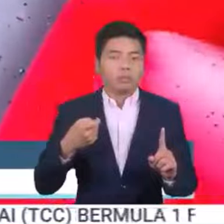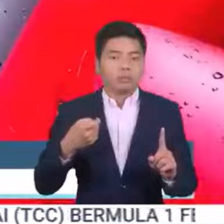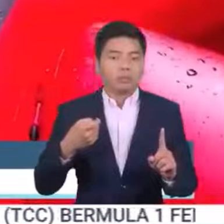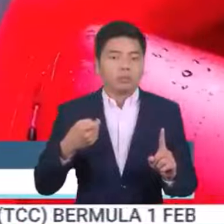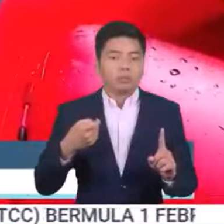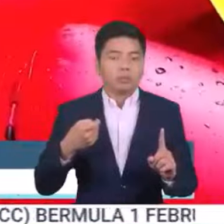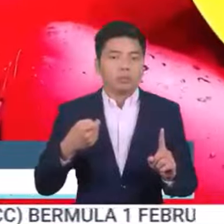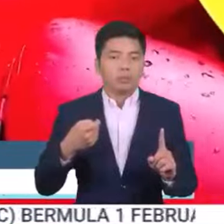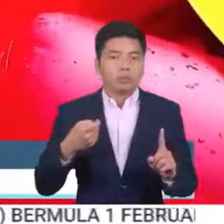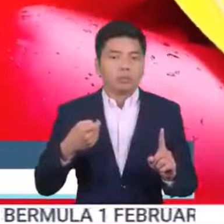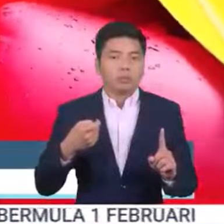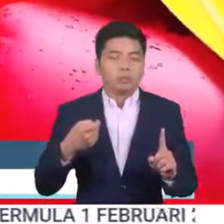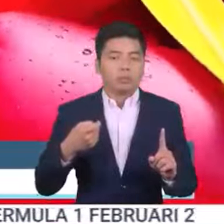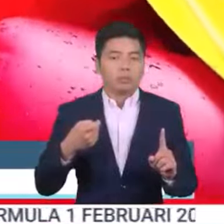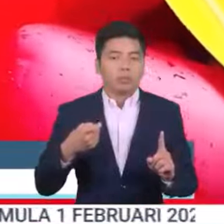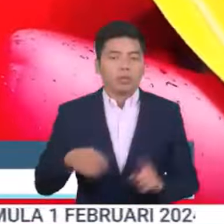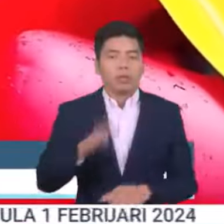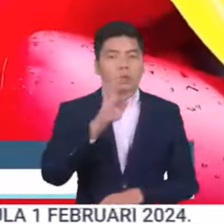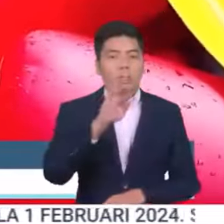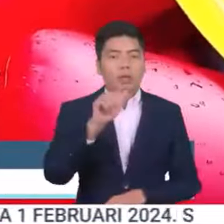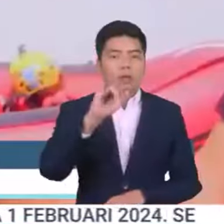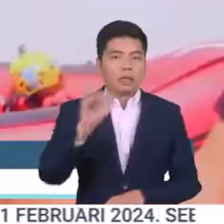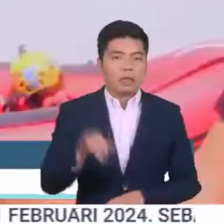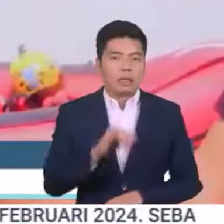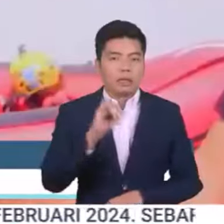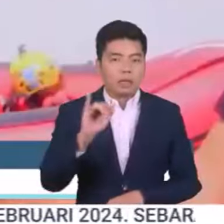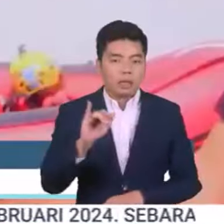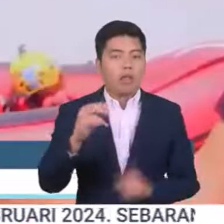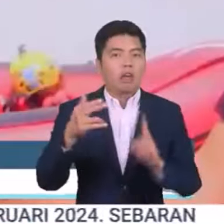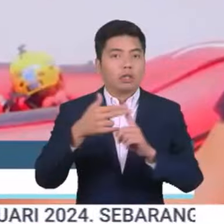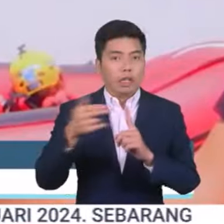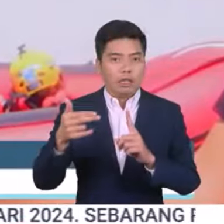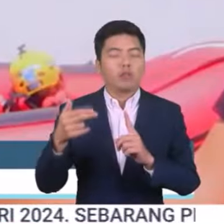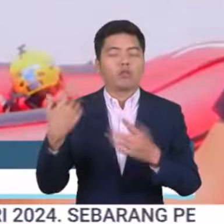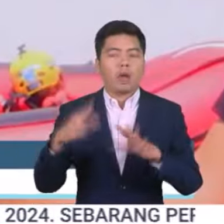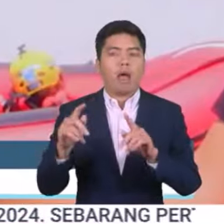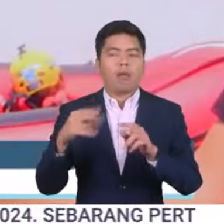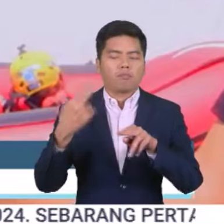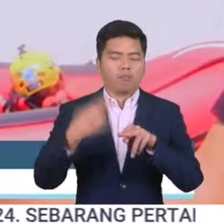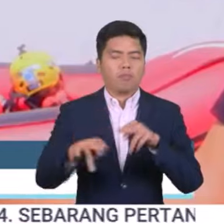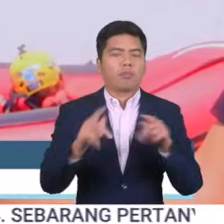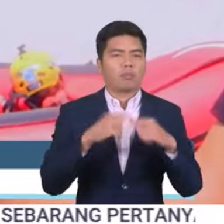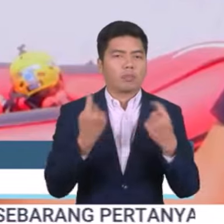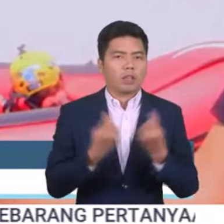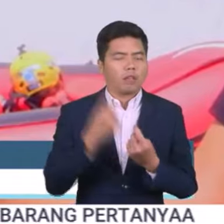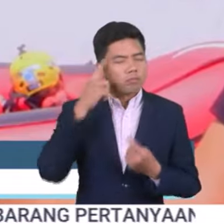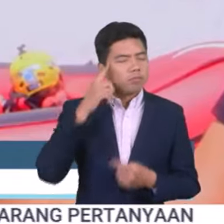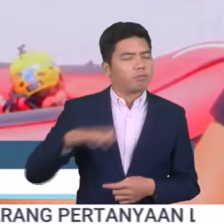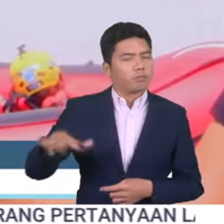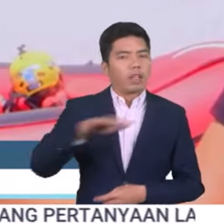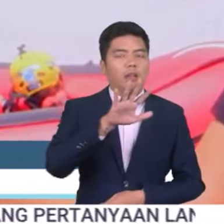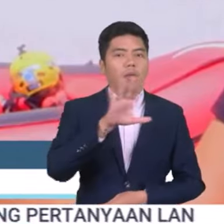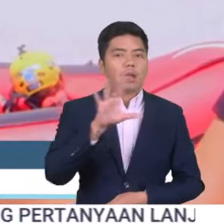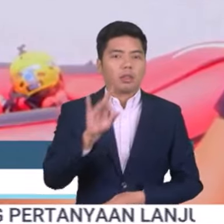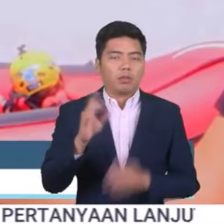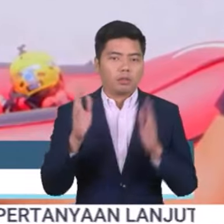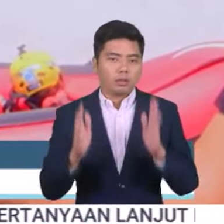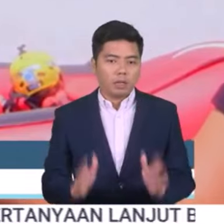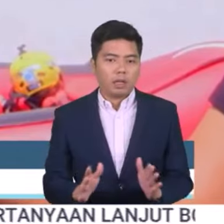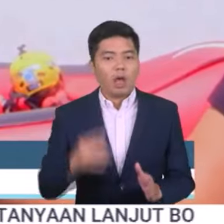FAJI iaitu Federasi Arung Jeram Indonesia juga menghantar timnya. Ada kira-kira 58 orang yang terlibat di